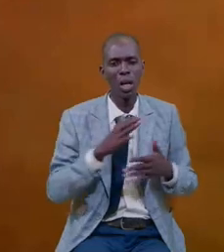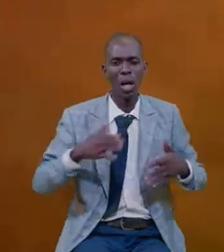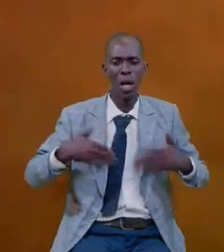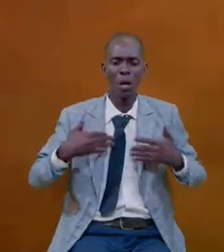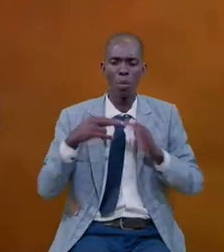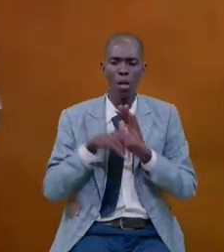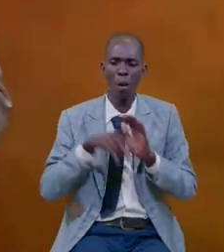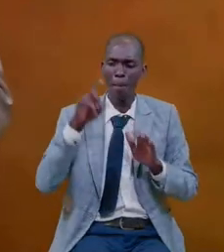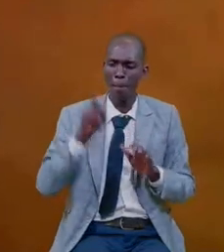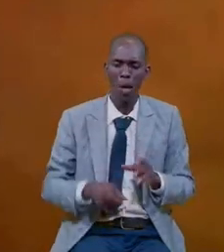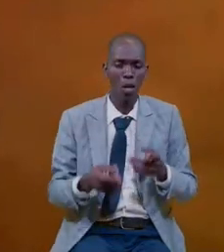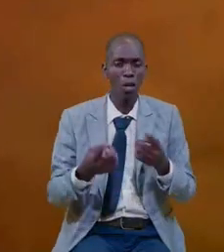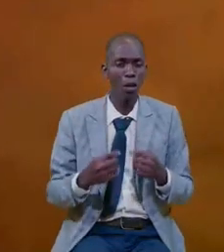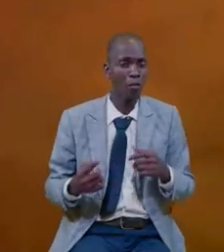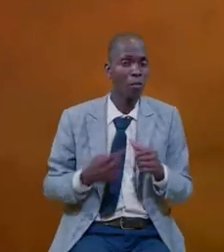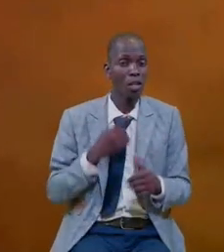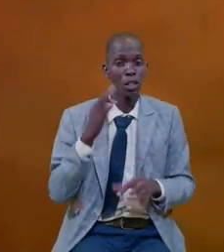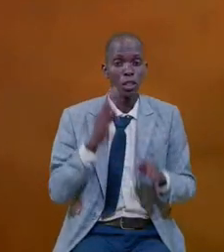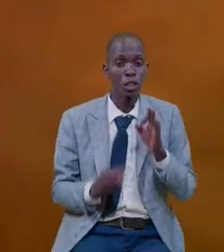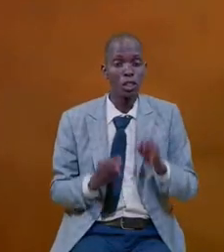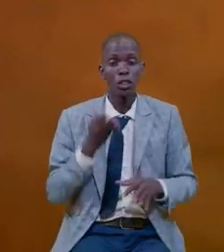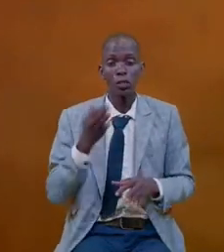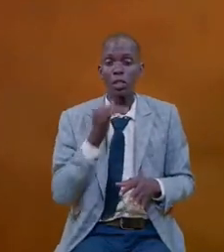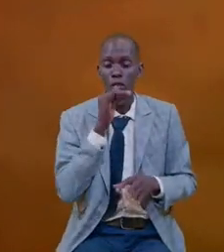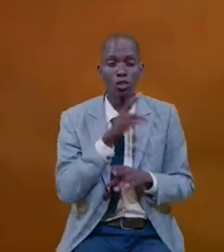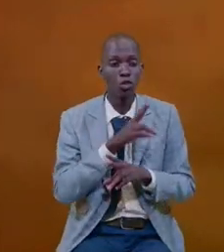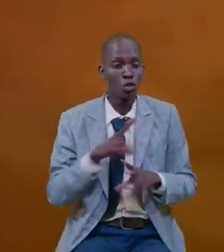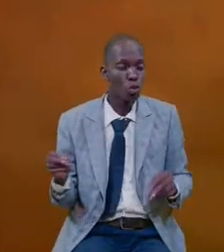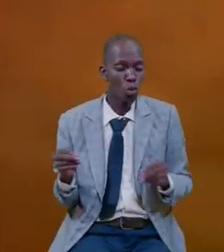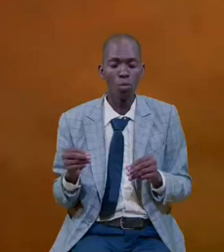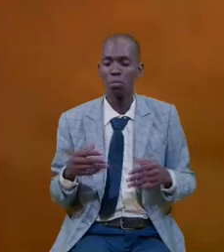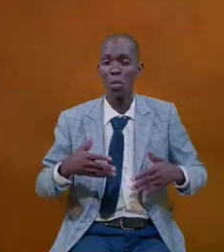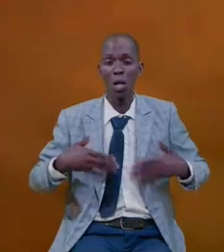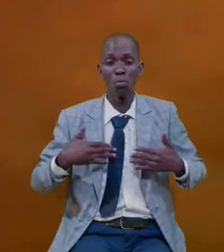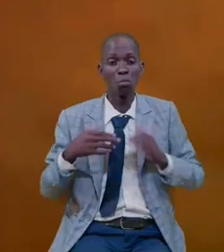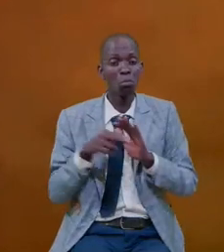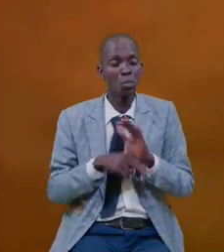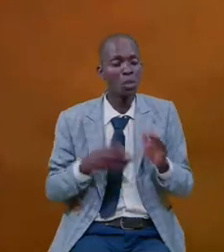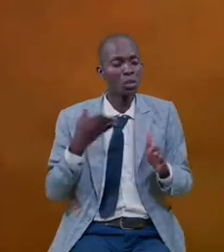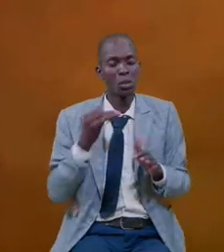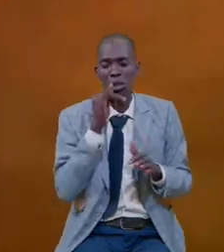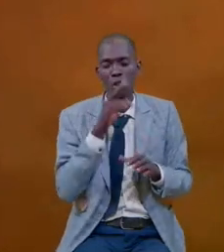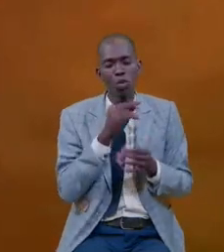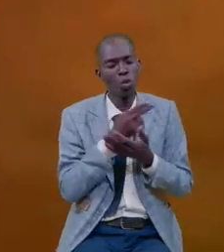place. Pas de joie, pas de sainteté. Ils ne sont pas saints au Seigneur. Parce qu'après, je ne suis pas content. Pourquoi dois-je être